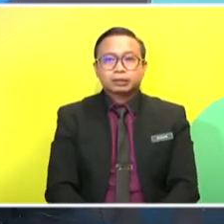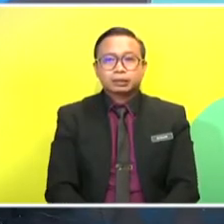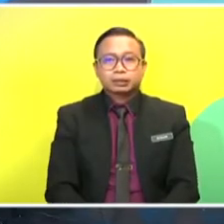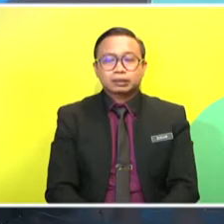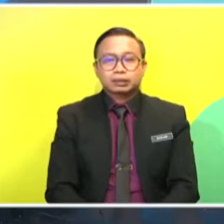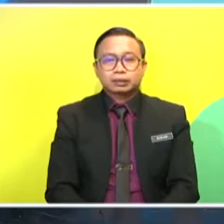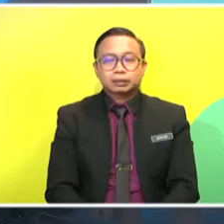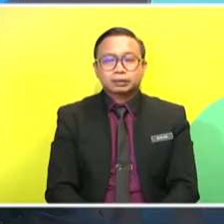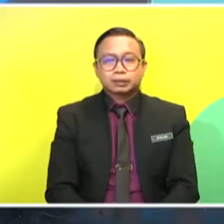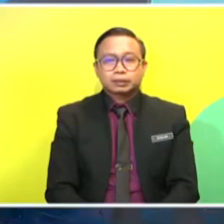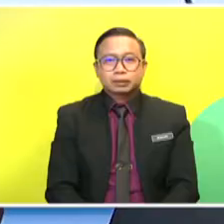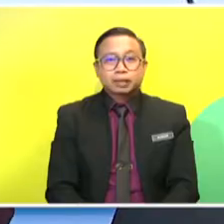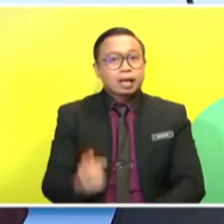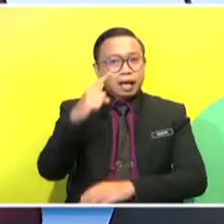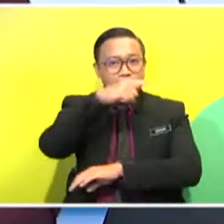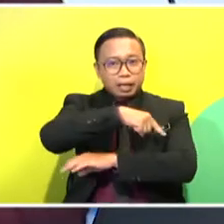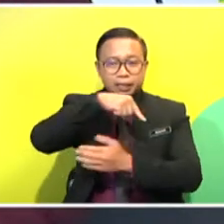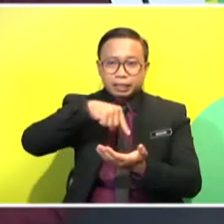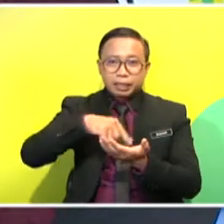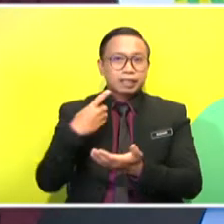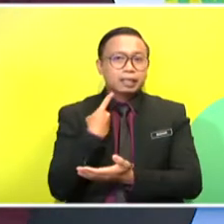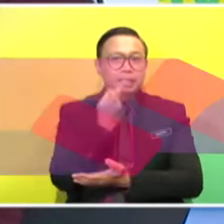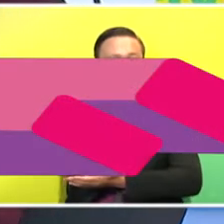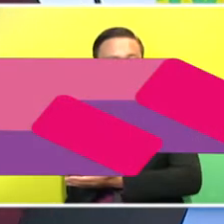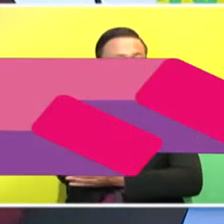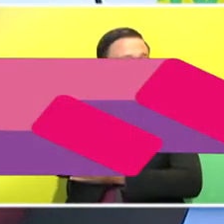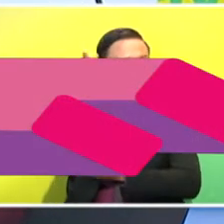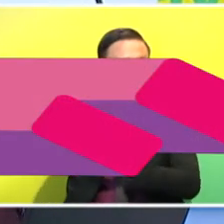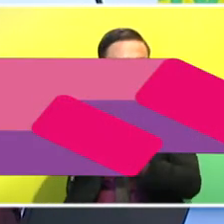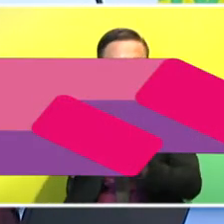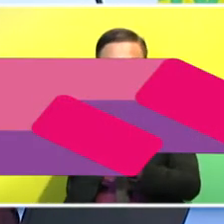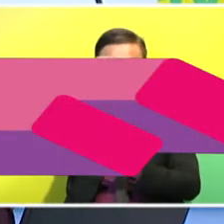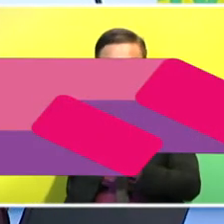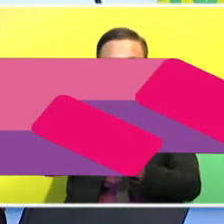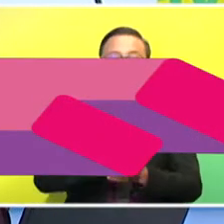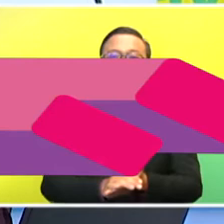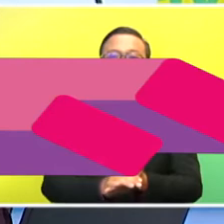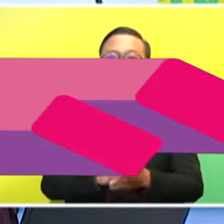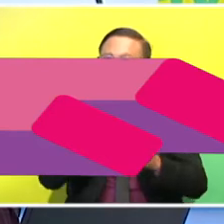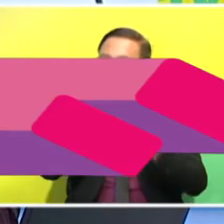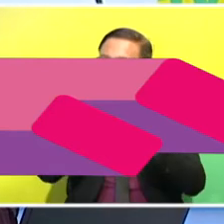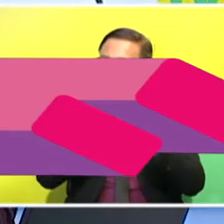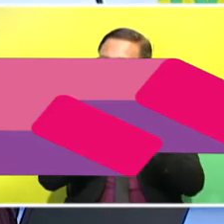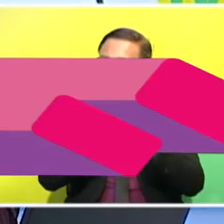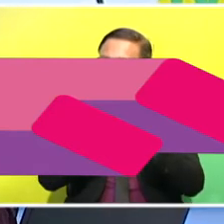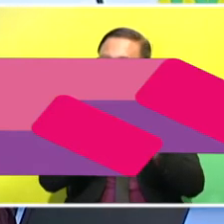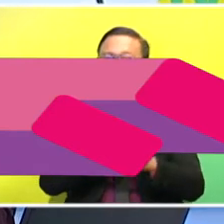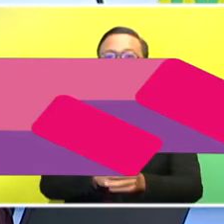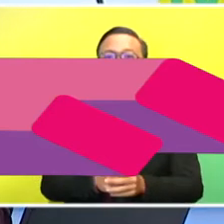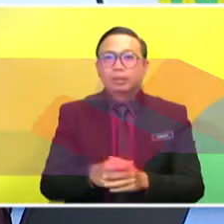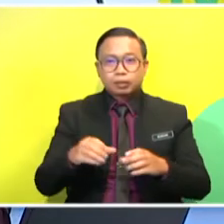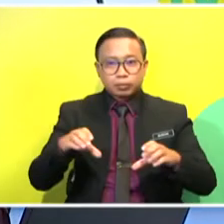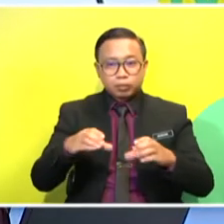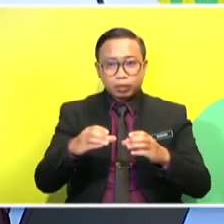Nisa tadi. Ya, saya. Baik, hari ini kita akan belajar tentang patuhi peraturan amalan mulia. Okay. Wow. Dalam